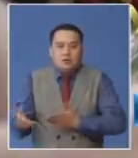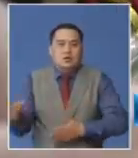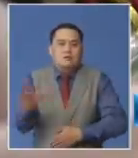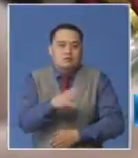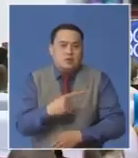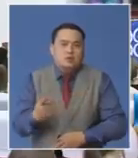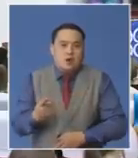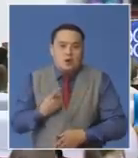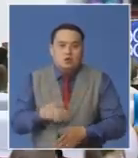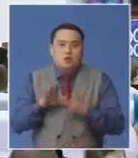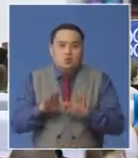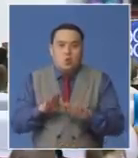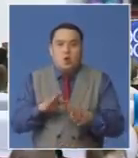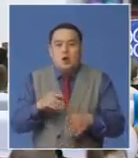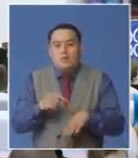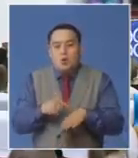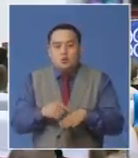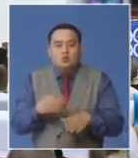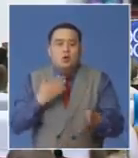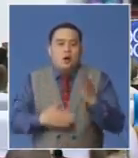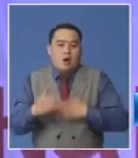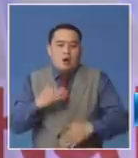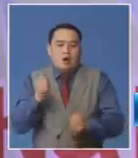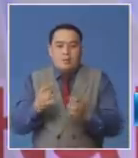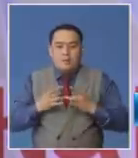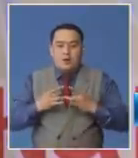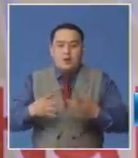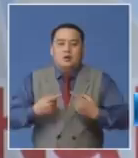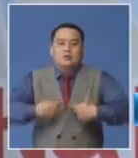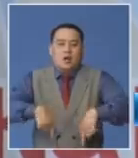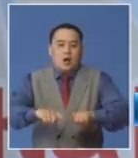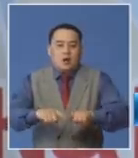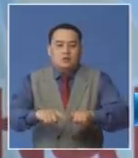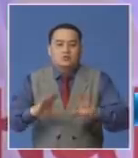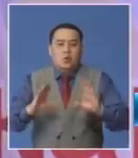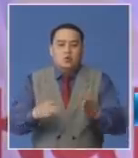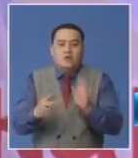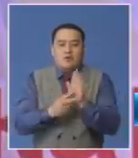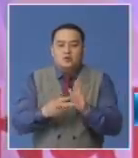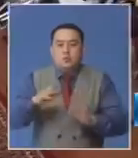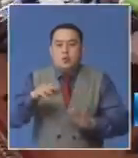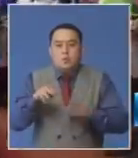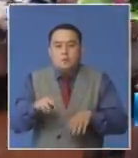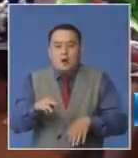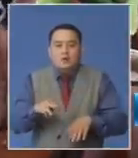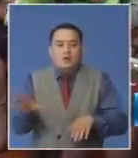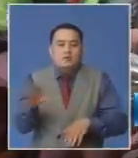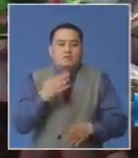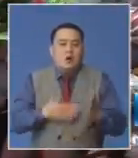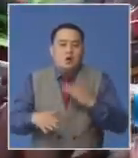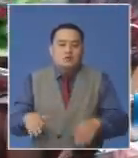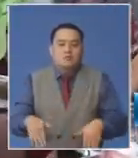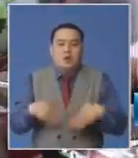приглашенных ждали только положительные эмоции ведь концерт которые организовали по случаю 8 марта не мог вызвать других